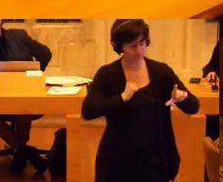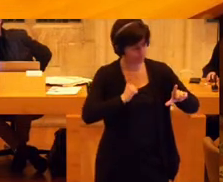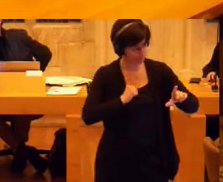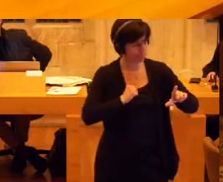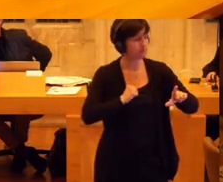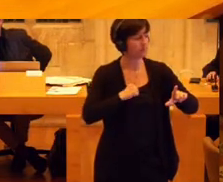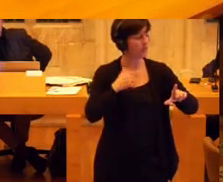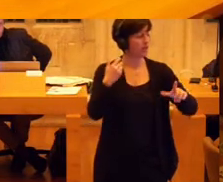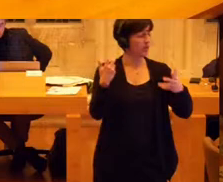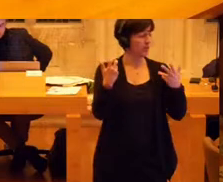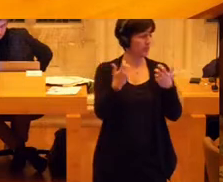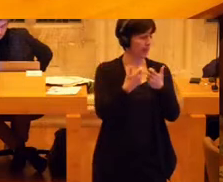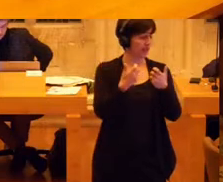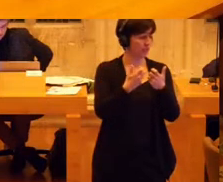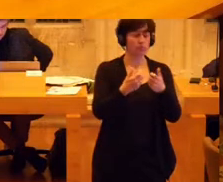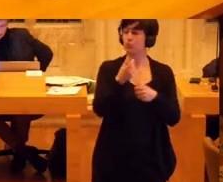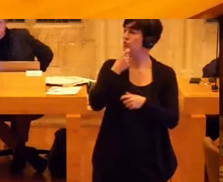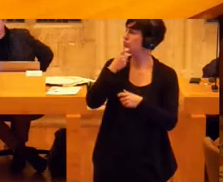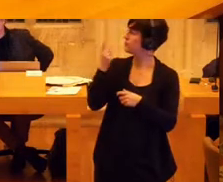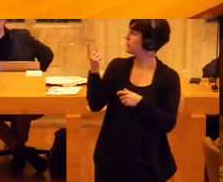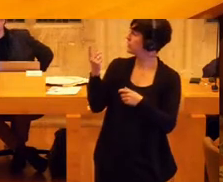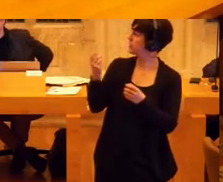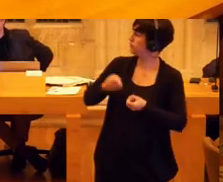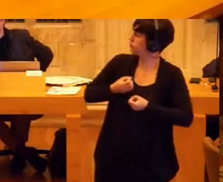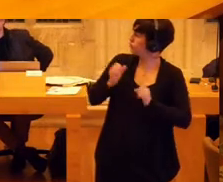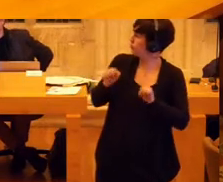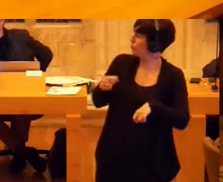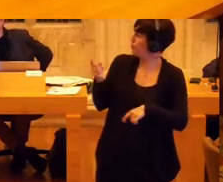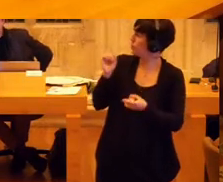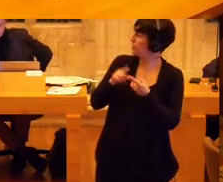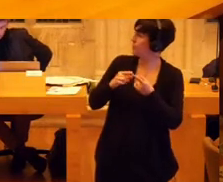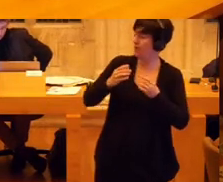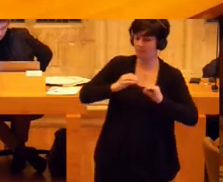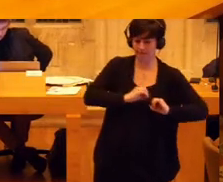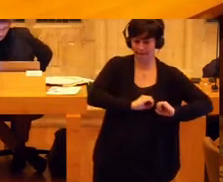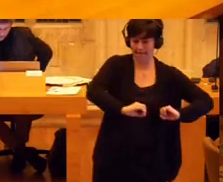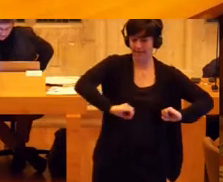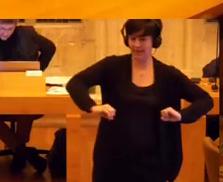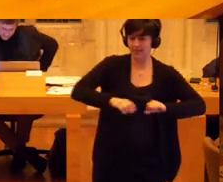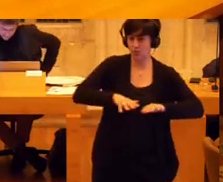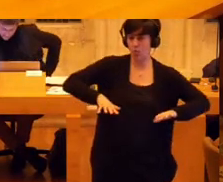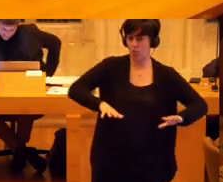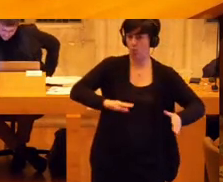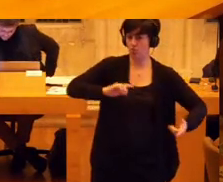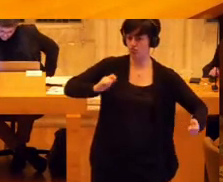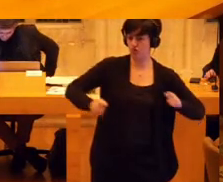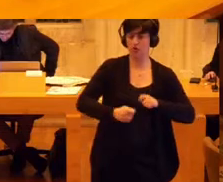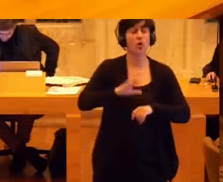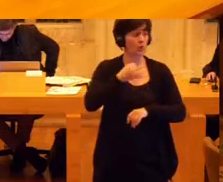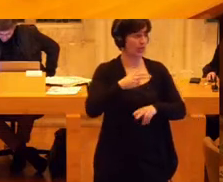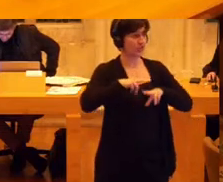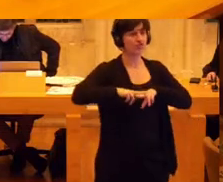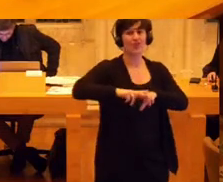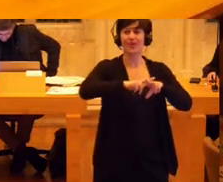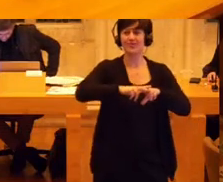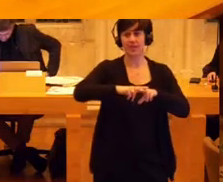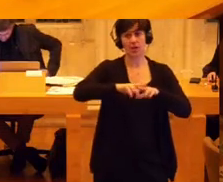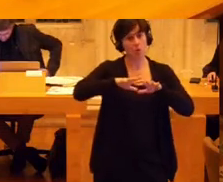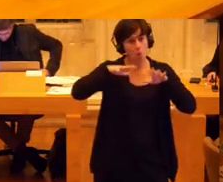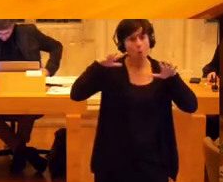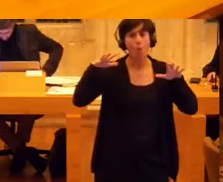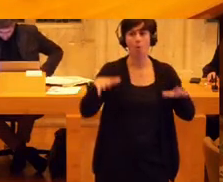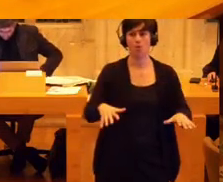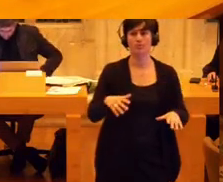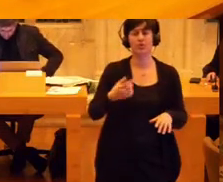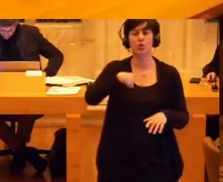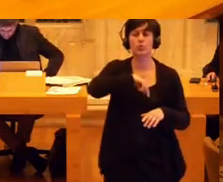avec notamment... Ludwig, tu peux peut-être dire quelques mots du renouvellement de réseau. Oui, donc c'est un gros chantier puisqu'on ne se contente pas d'aménager le dessus comme à chaque